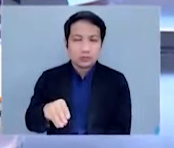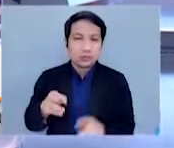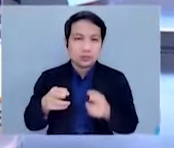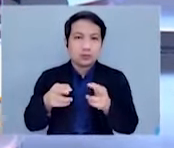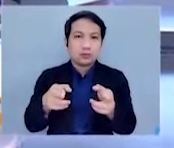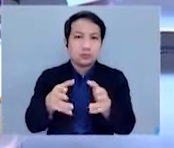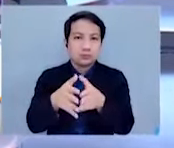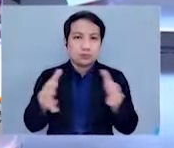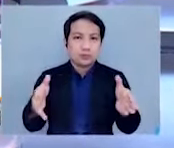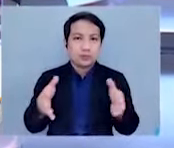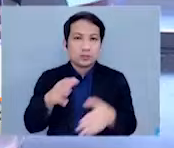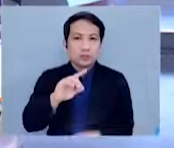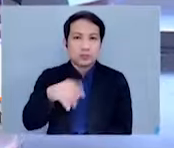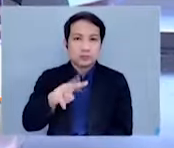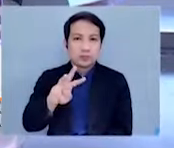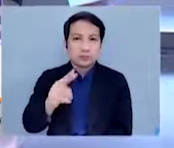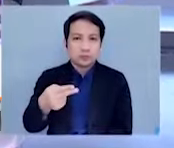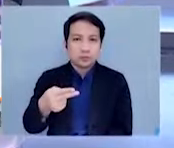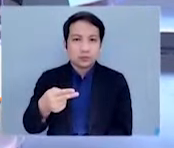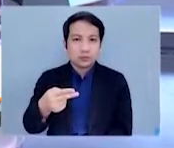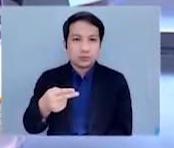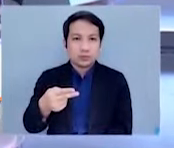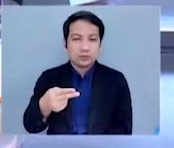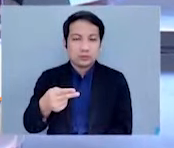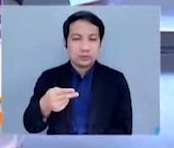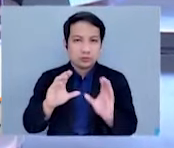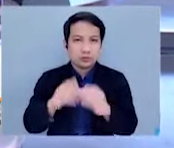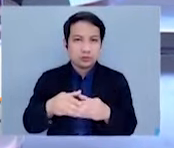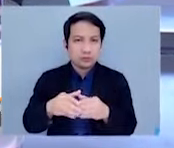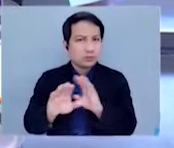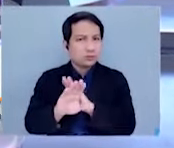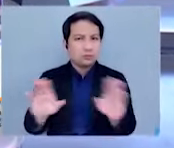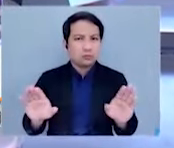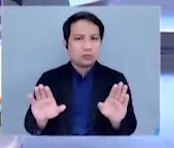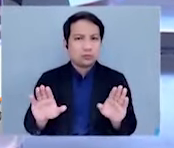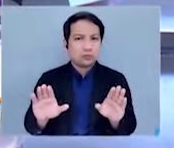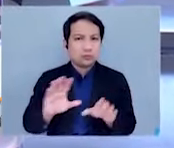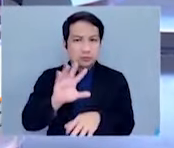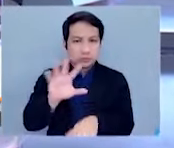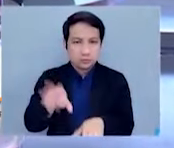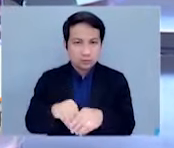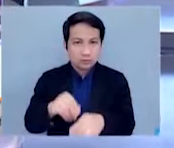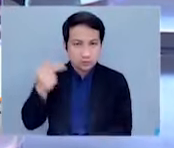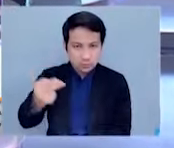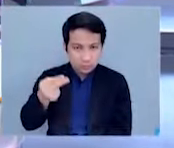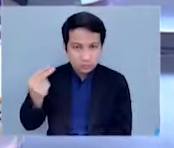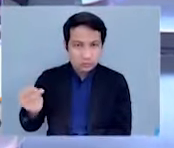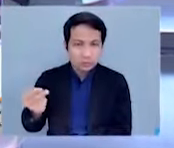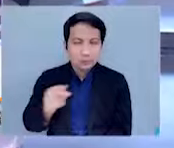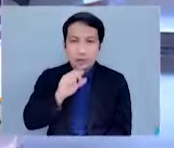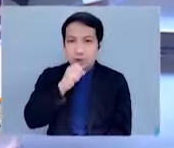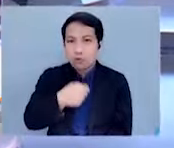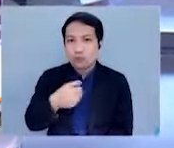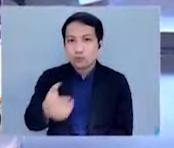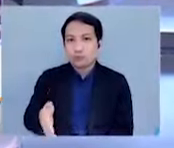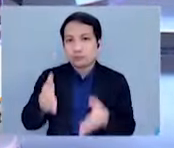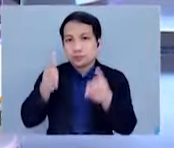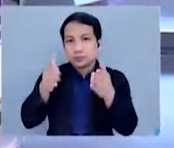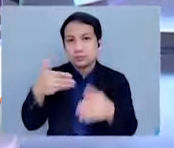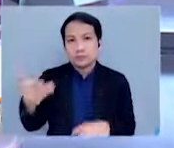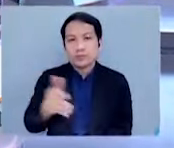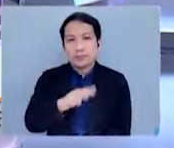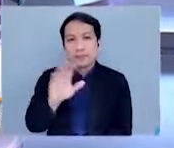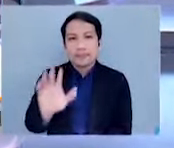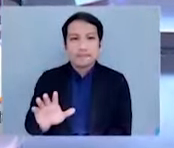ng DPWH. Pero isang grupo ang umaalma, lalo't bahagi na nakasaysayan ang lumang gusali. Nasa frontline ng balitang yan,